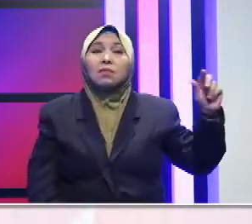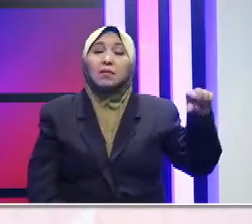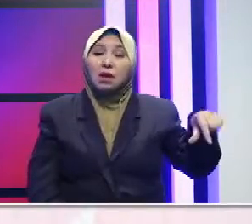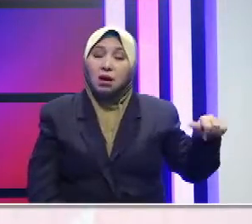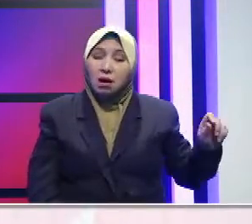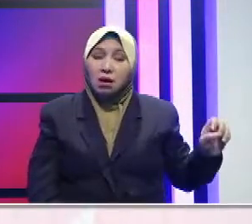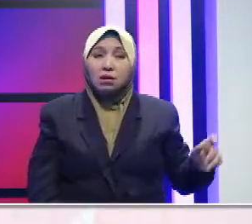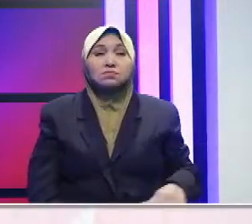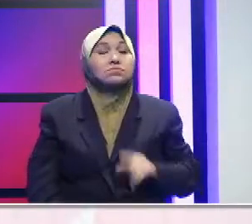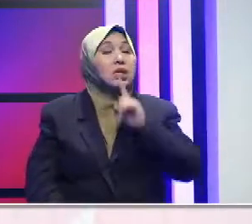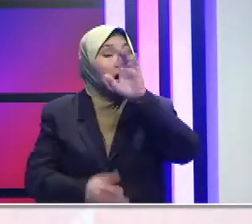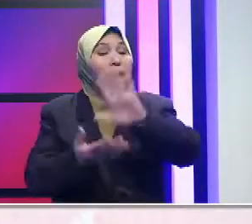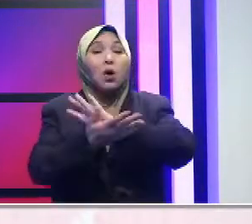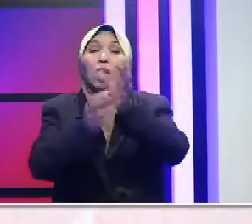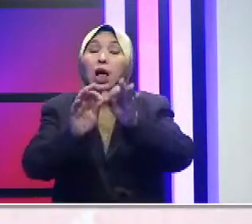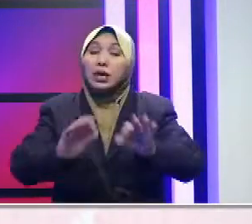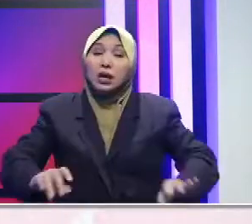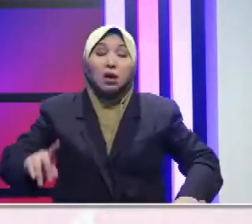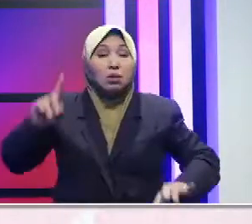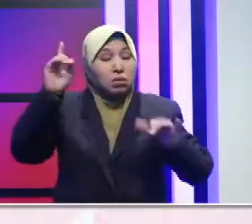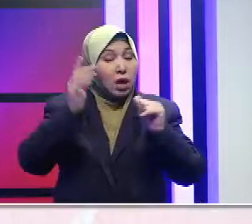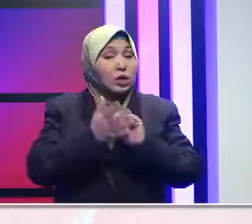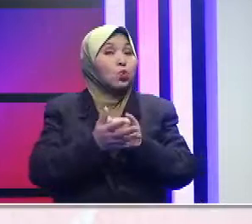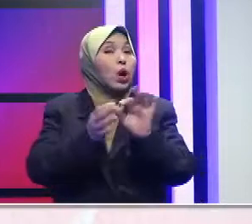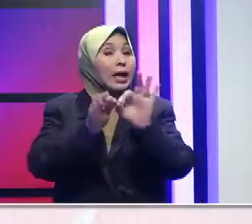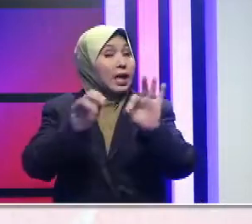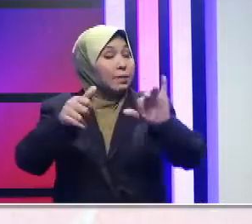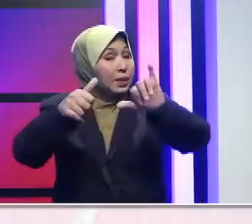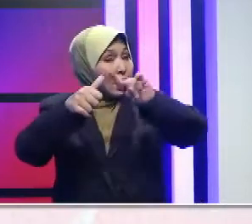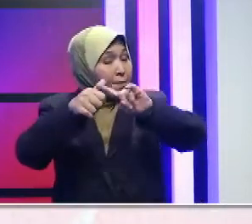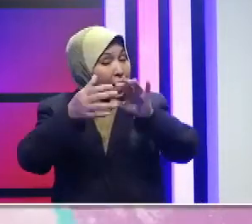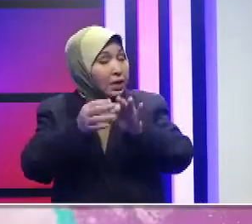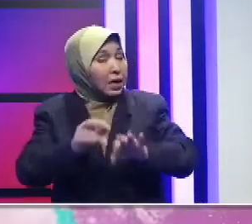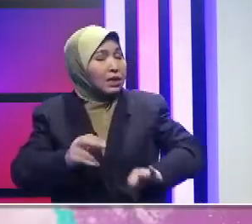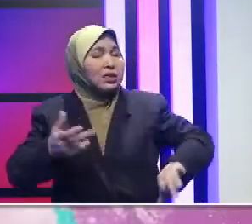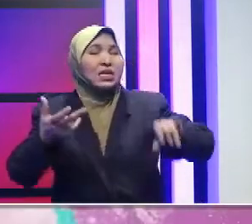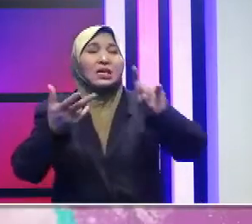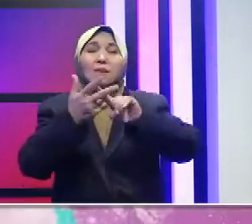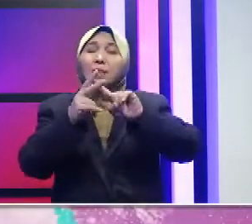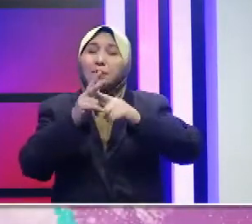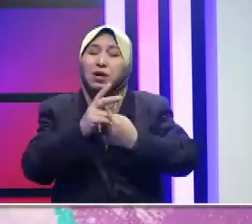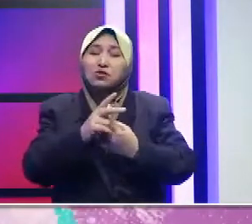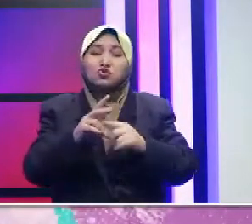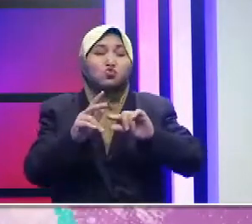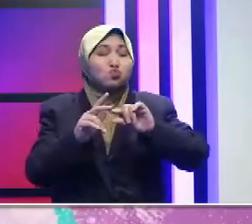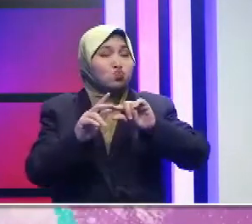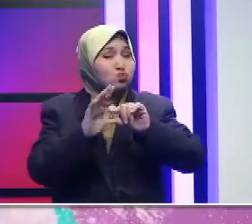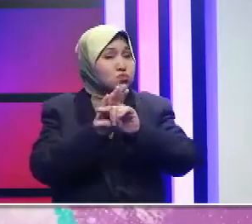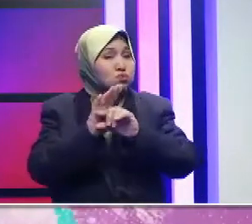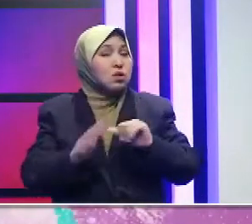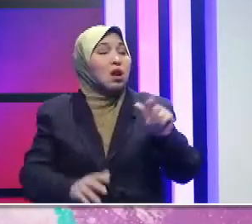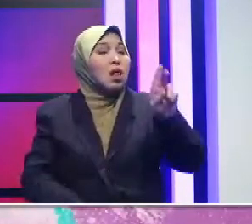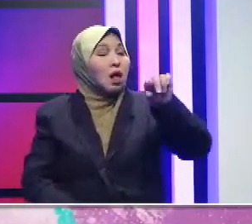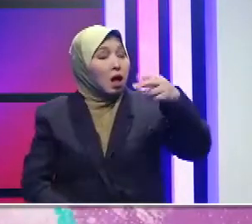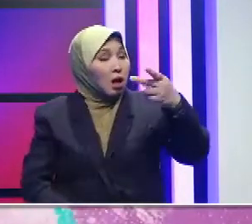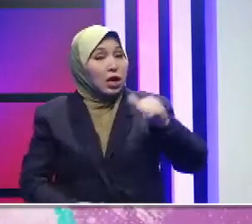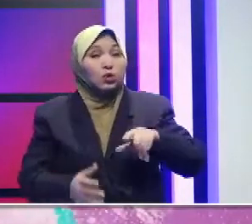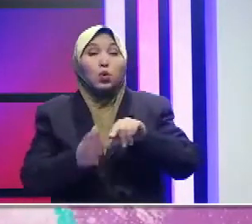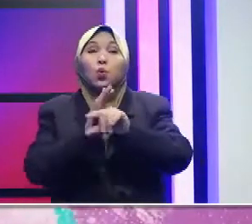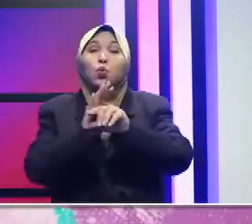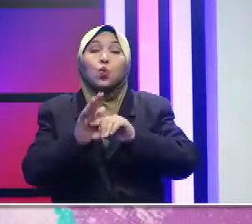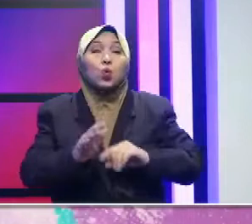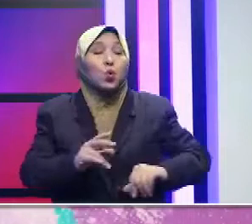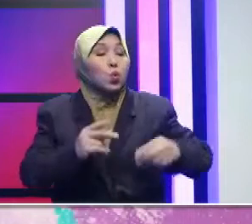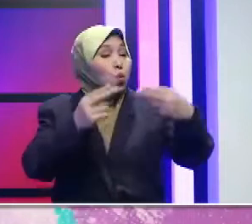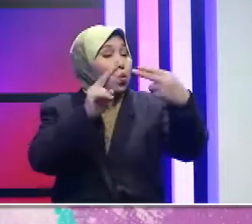mal-haqqah. Sadaqallahul azim. Itulah ayat pertama, ayat kedua dan ayat ketiga permulaan surah Al-Haqqah. Ada satu hukum mad, iaitu huruf mad